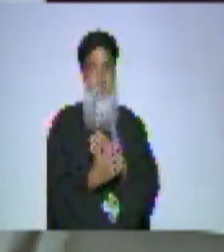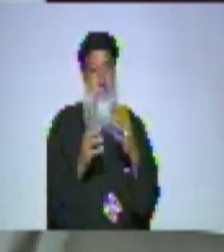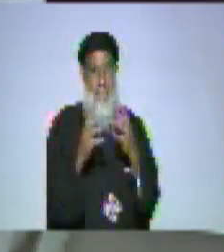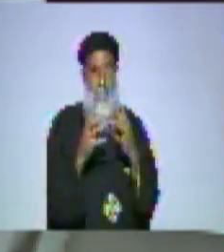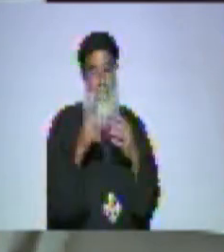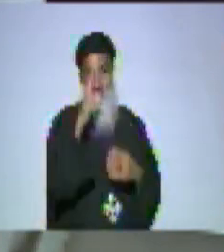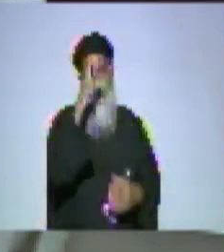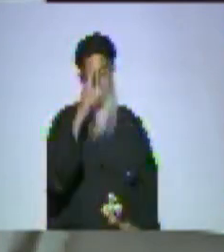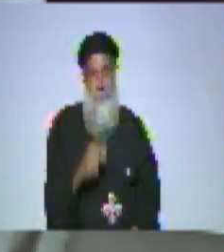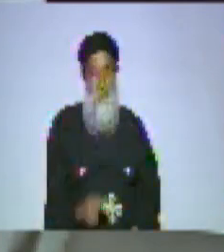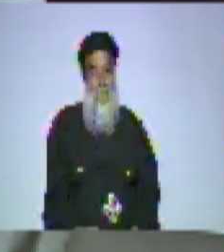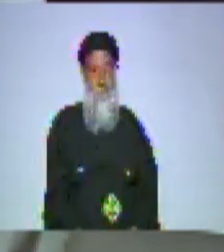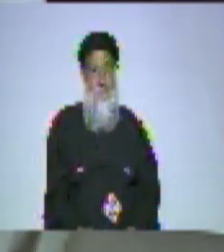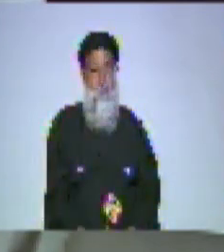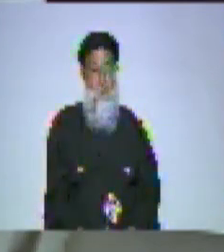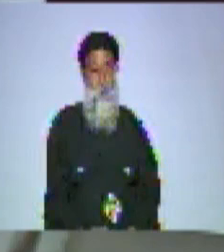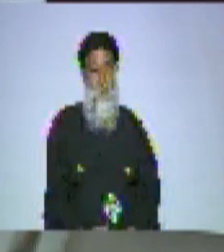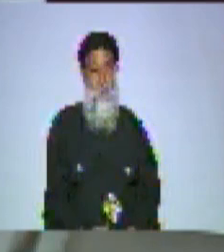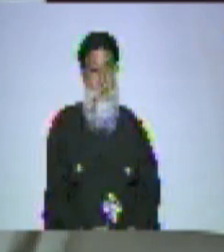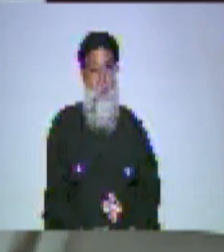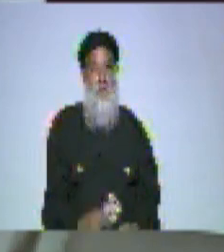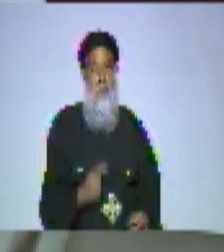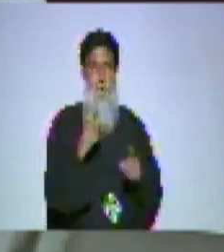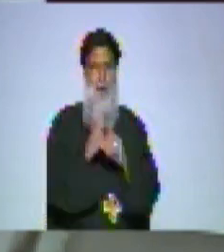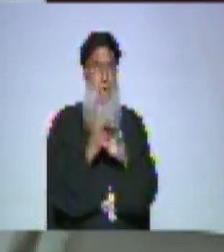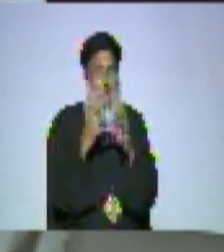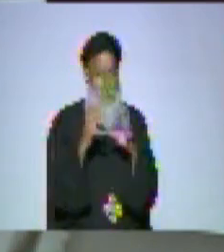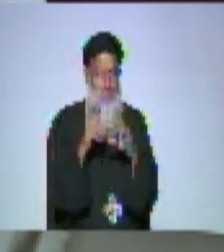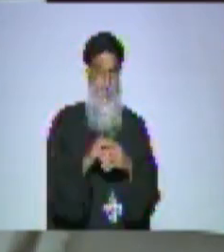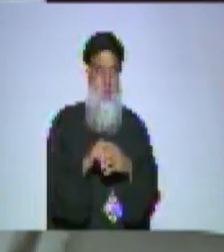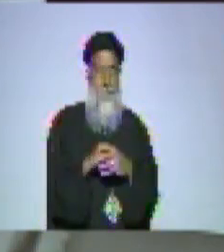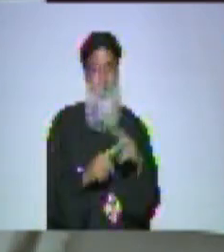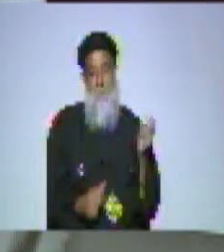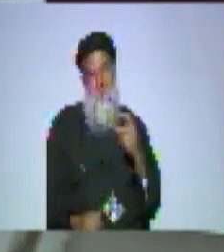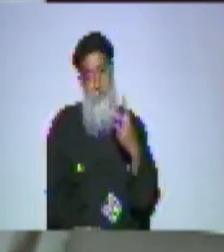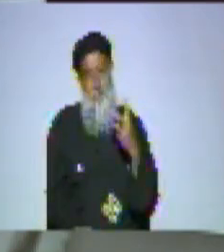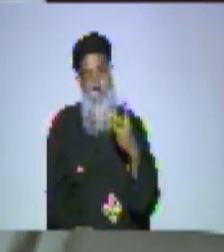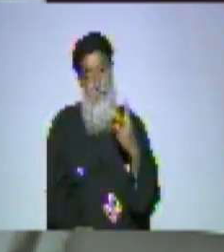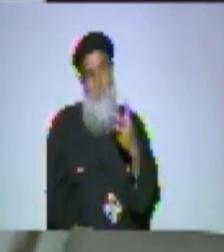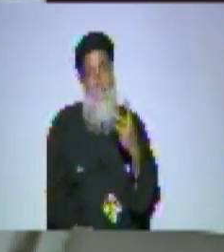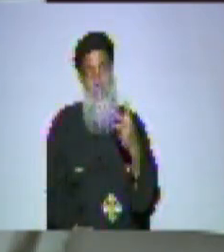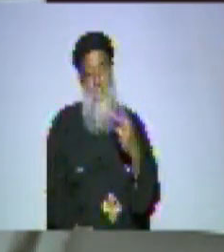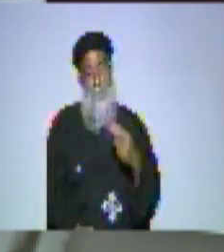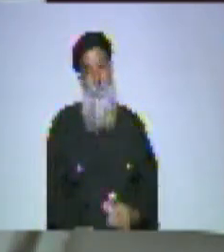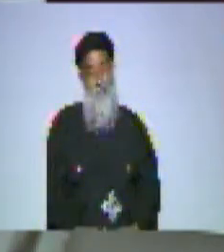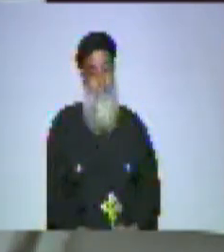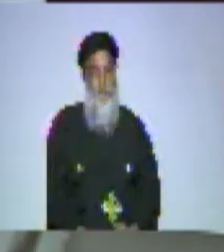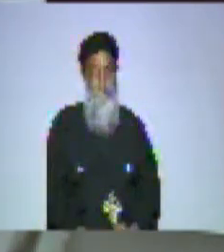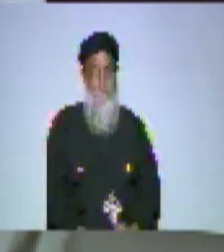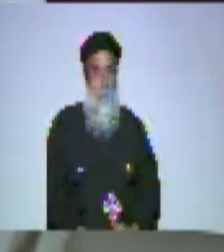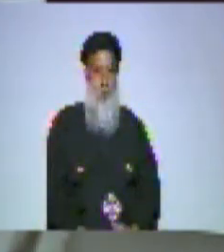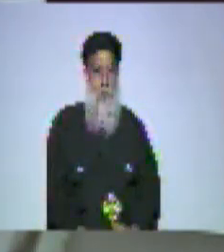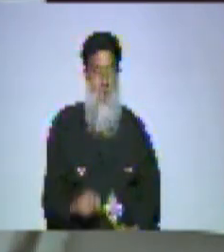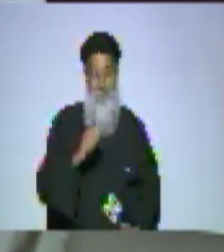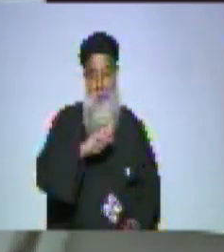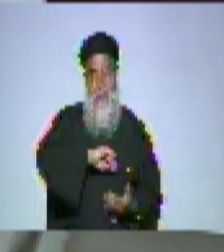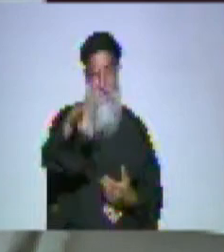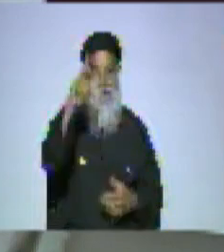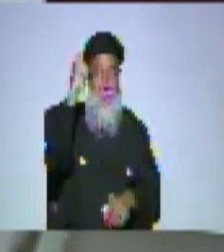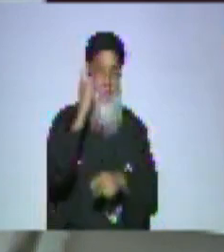انا بخافه جدا وخايفه دي نمره واحد السؤال الثاني كرونثوس الاول